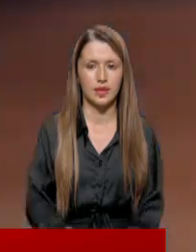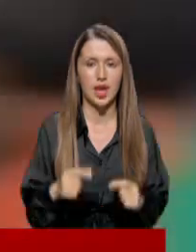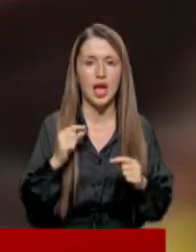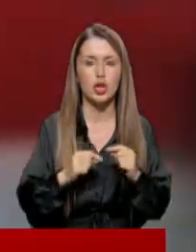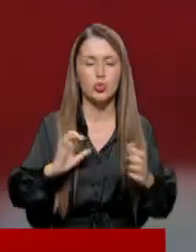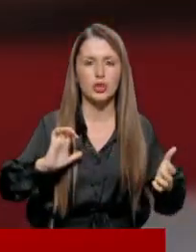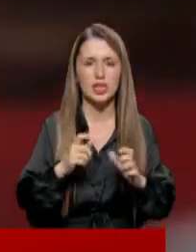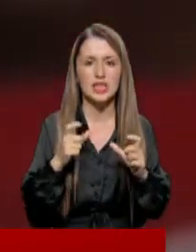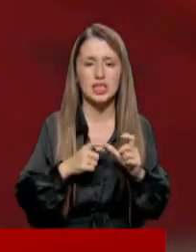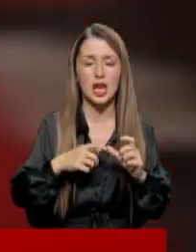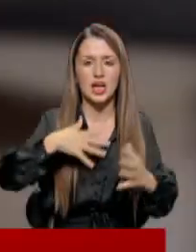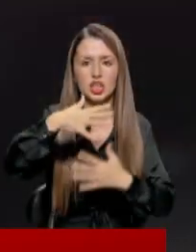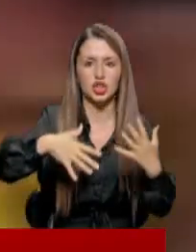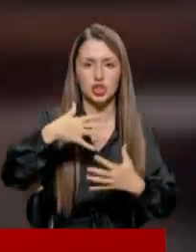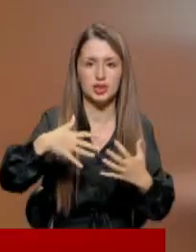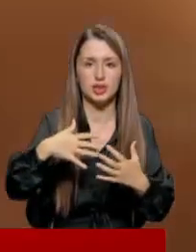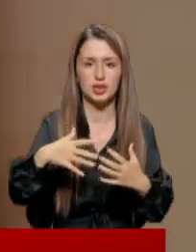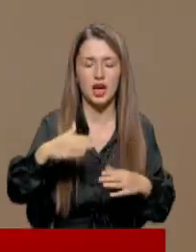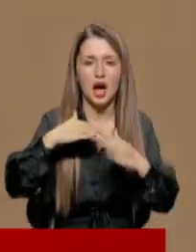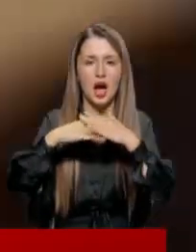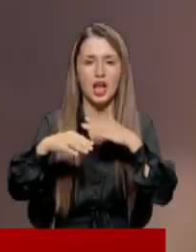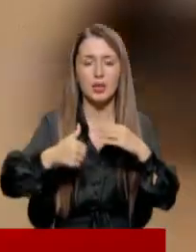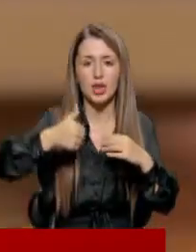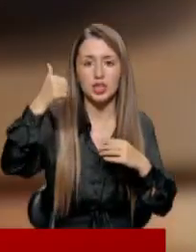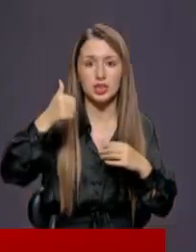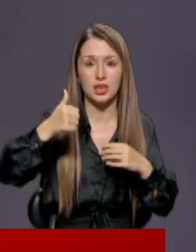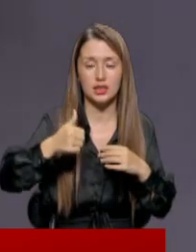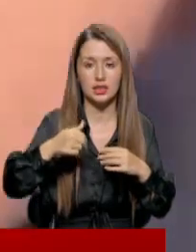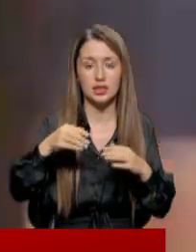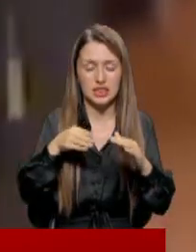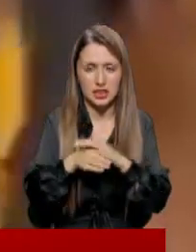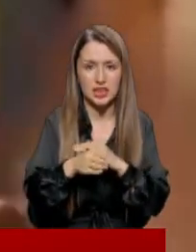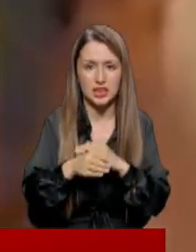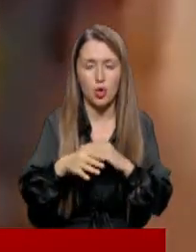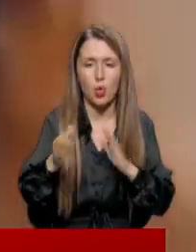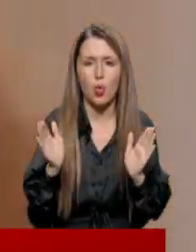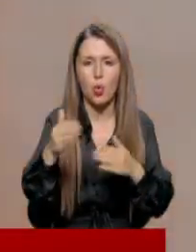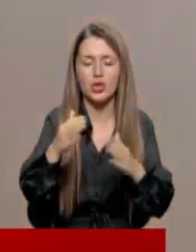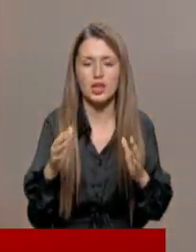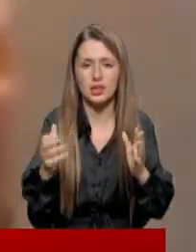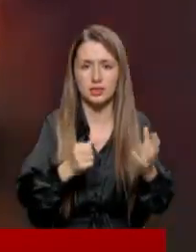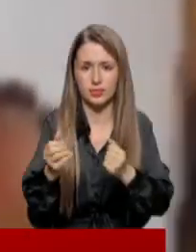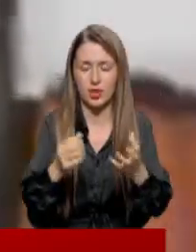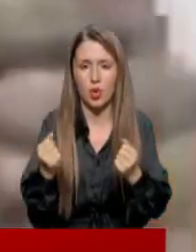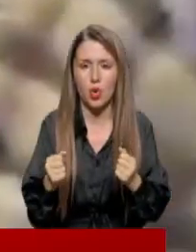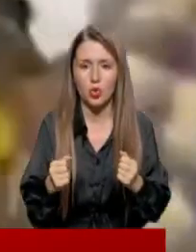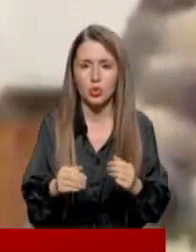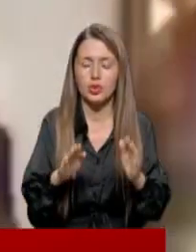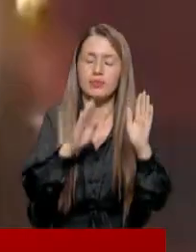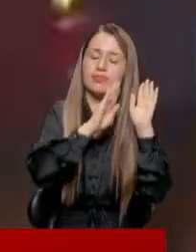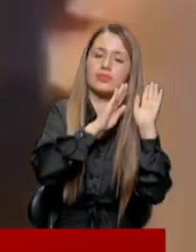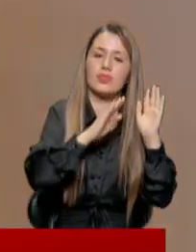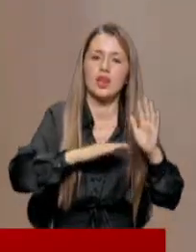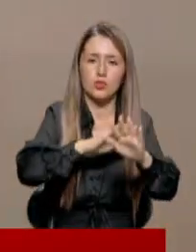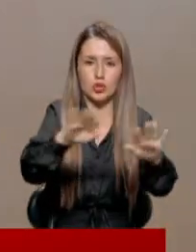Ekonomik kriz Sri Lanka'yı karıştırdı. Halk başkanlık konutuna girdi, odaları yağmaladı, başkanın yatağına yatıp havuzda